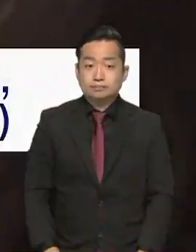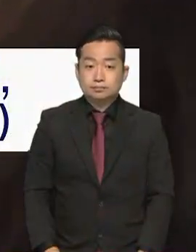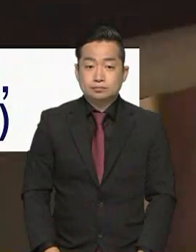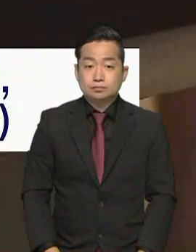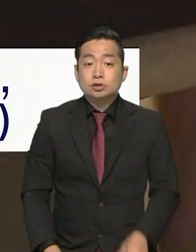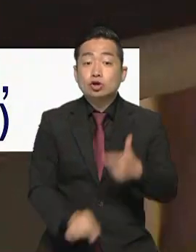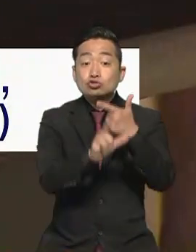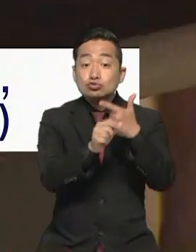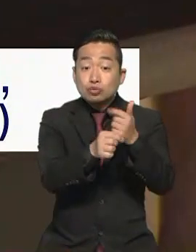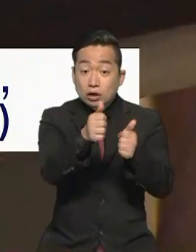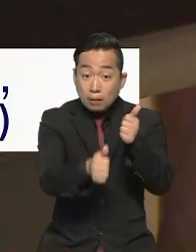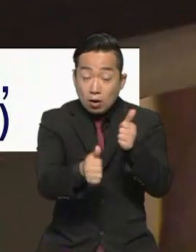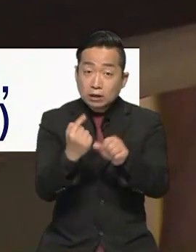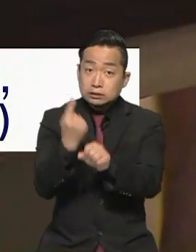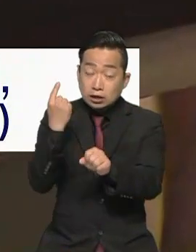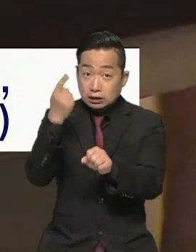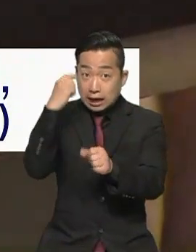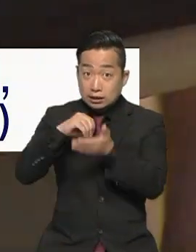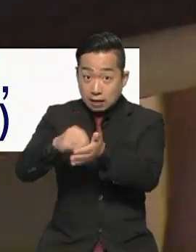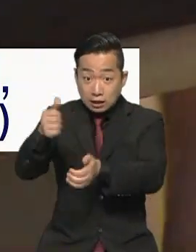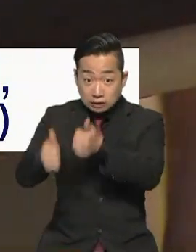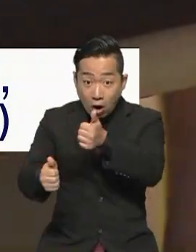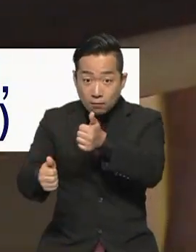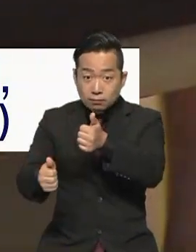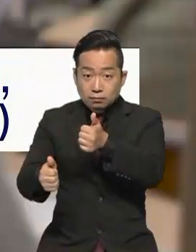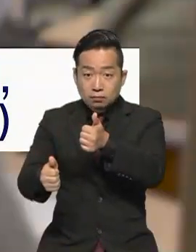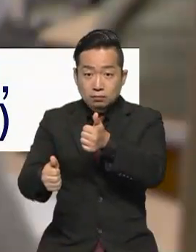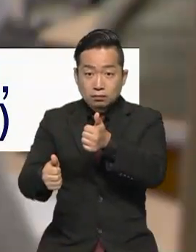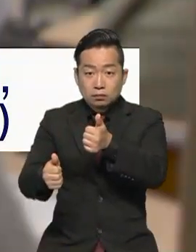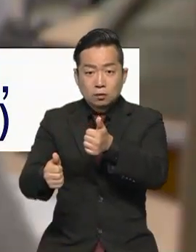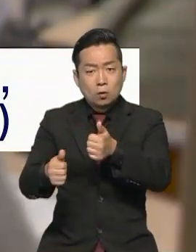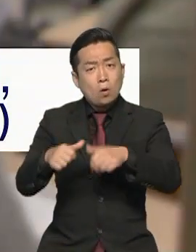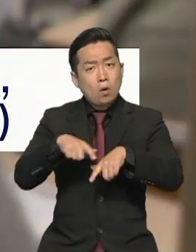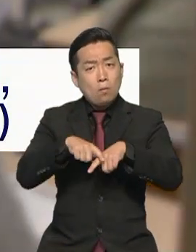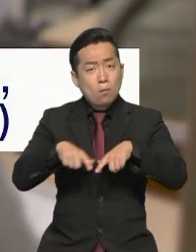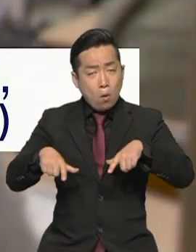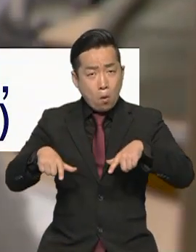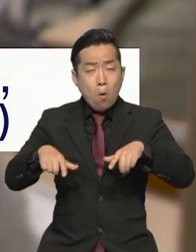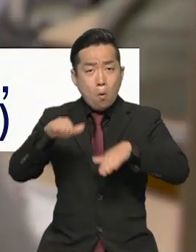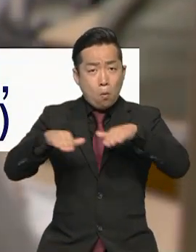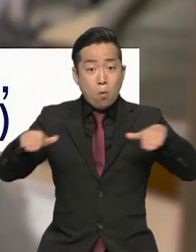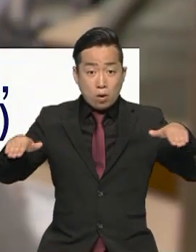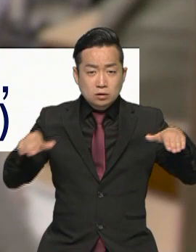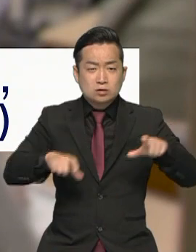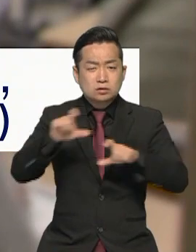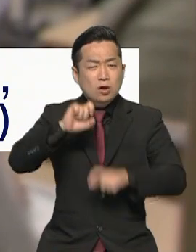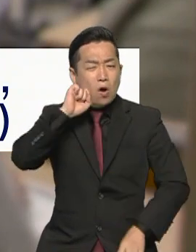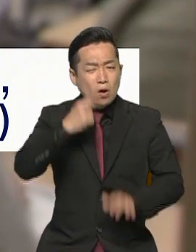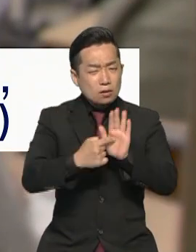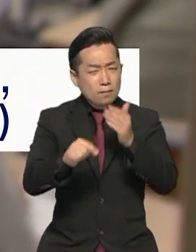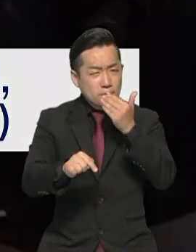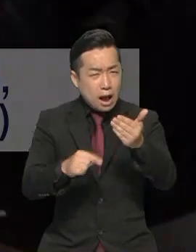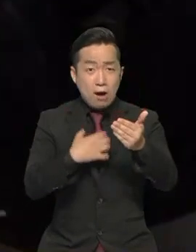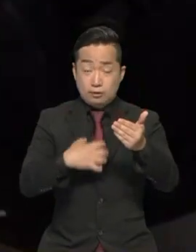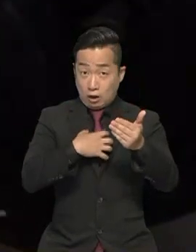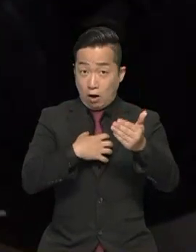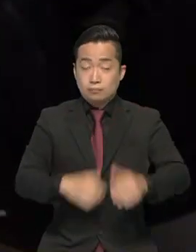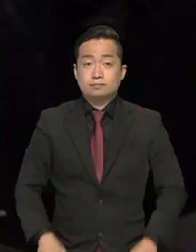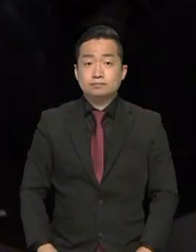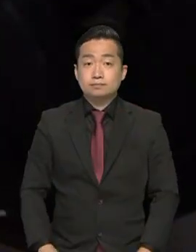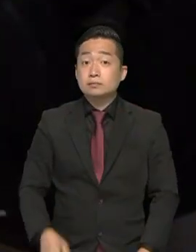육모하고 작년 수능하고 난이도 차가 크게 없어 보이는데 좀 더 어렵게 내거나 할 수 있을 거라.